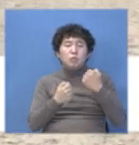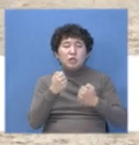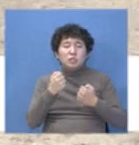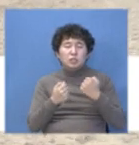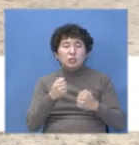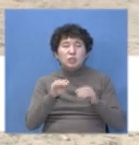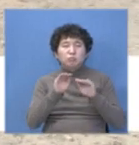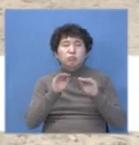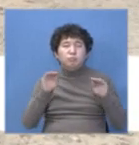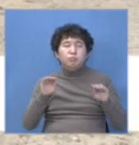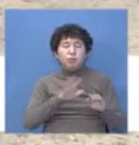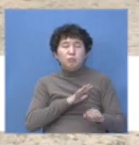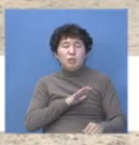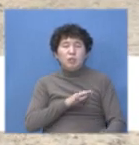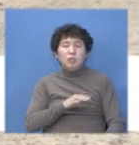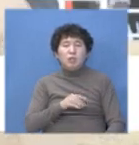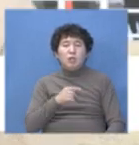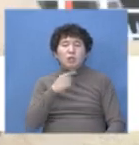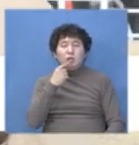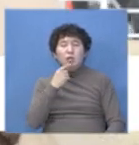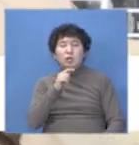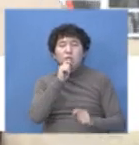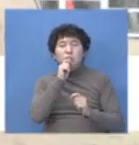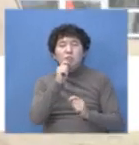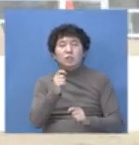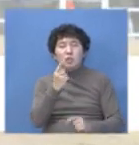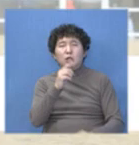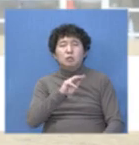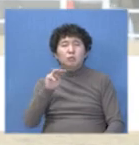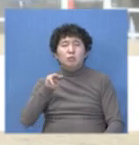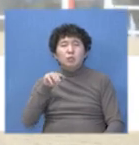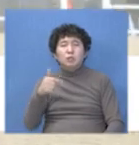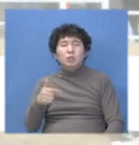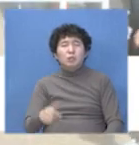бәйгесіне берілетін бас жүлде қоры 1 миллион теңге. Бұл ат жарысқа